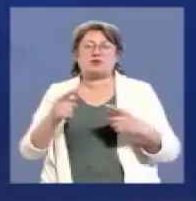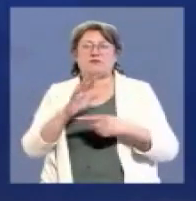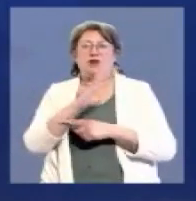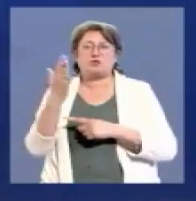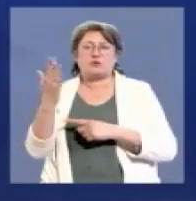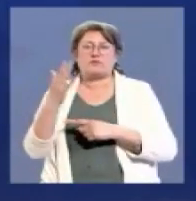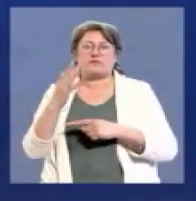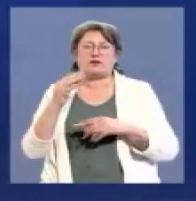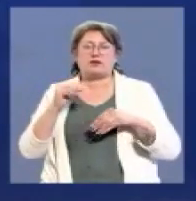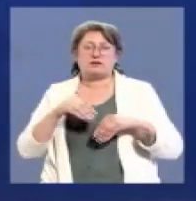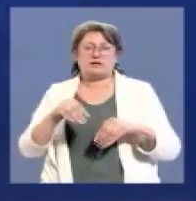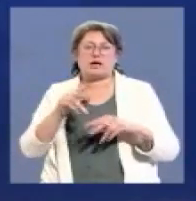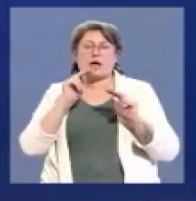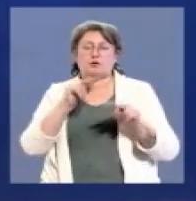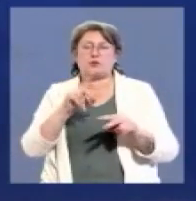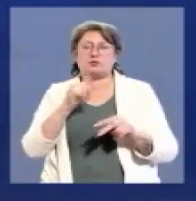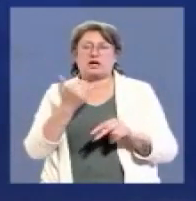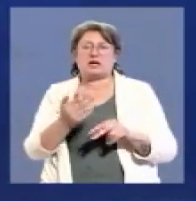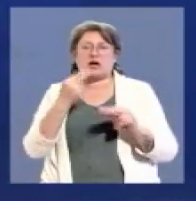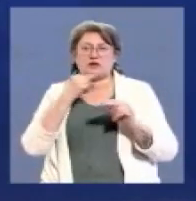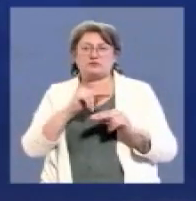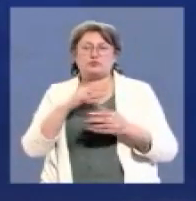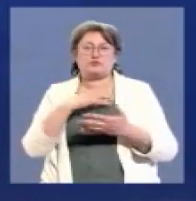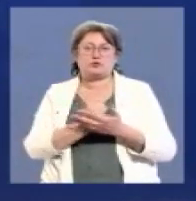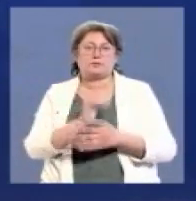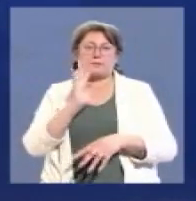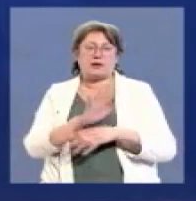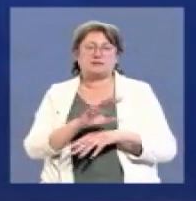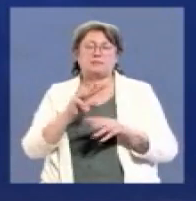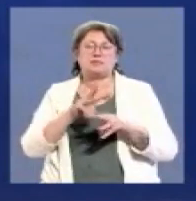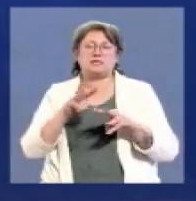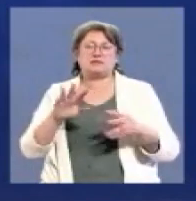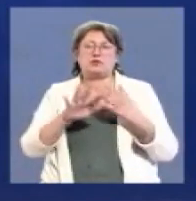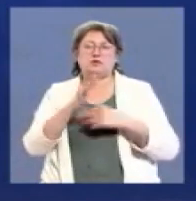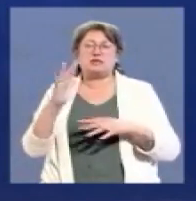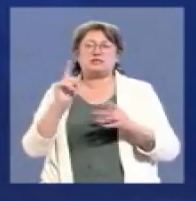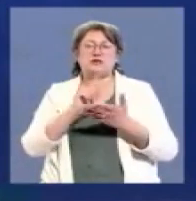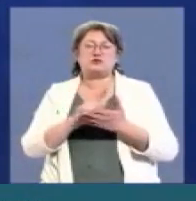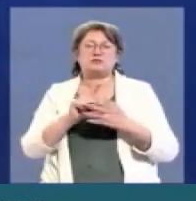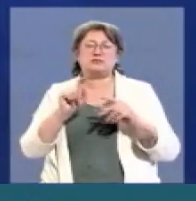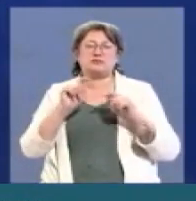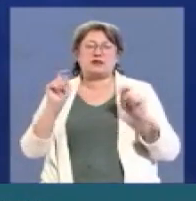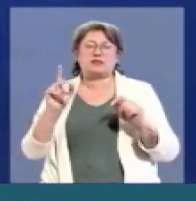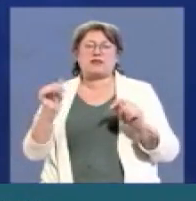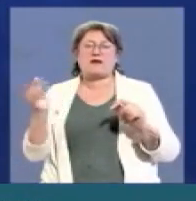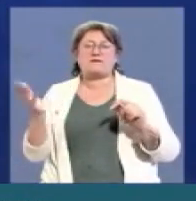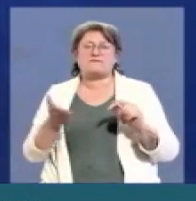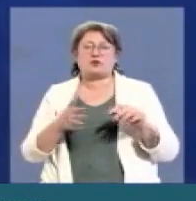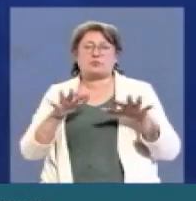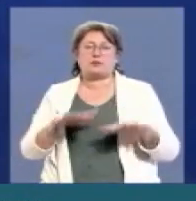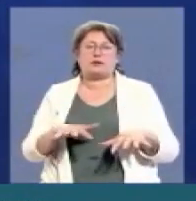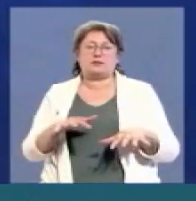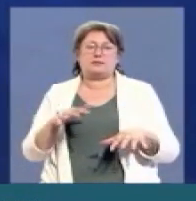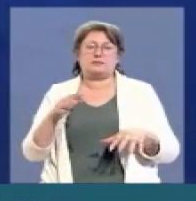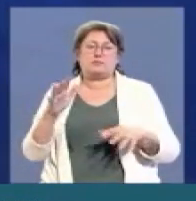лесов и лесоразведения и контроля за их качеством, утвержденных приказом Минсельхоза, лесные культуры должны создаваться на вырубках